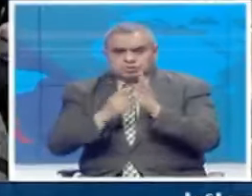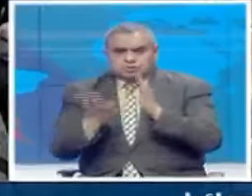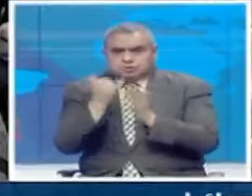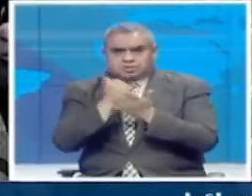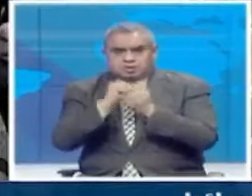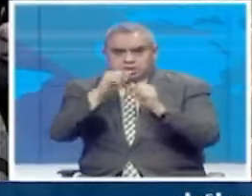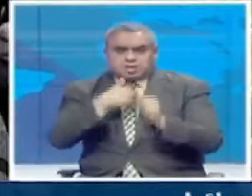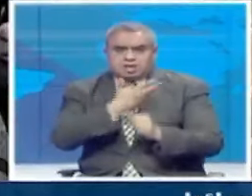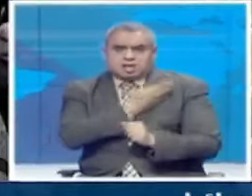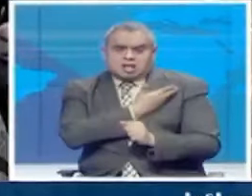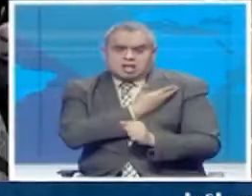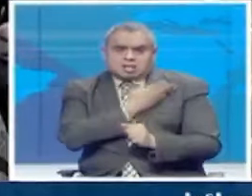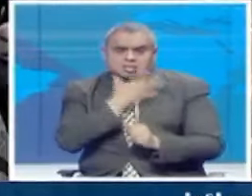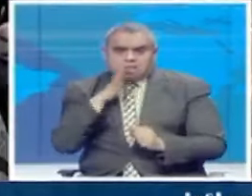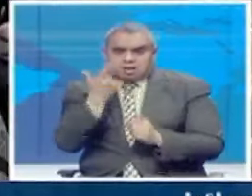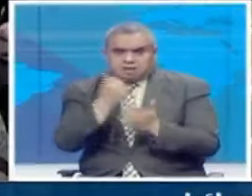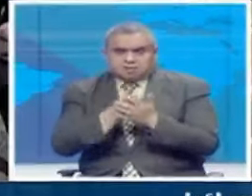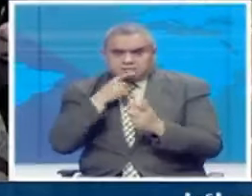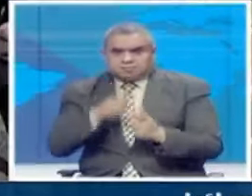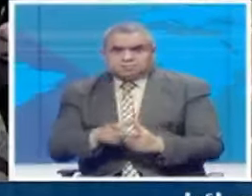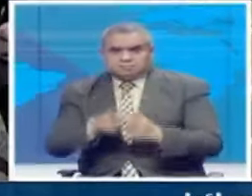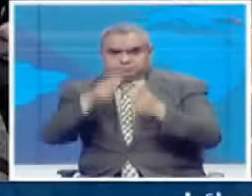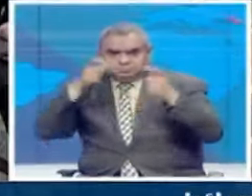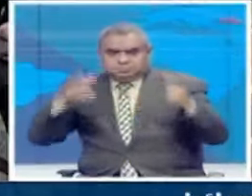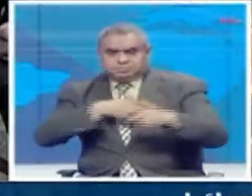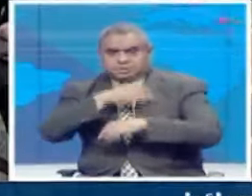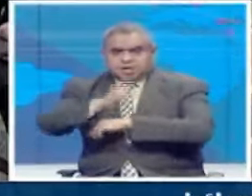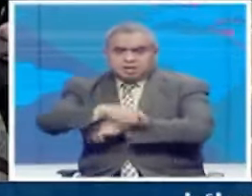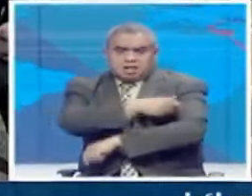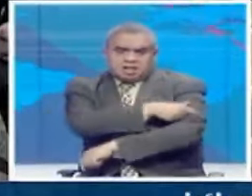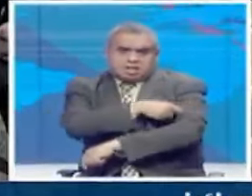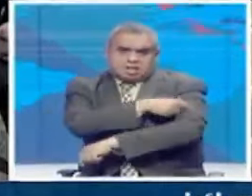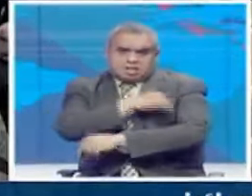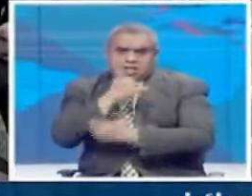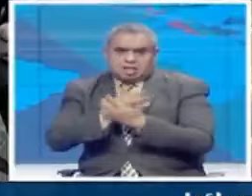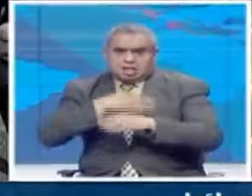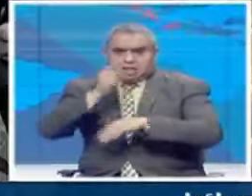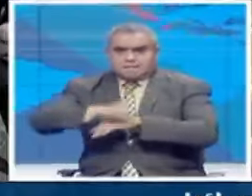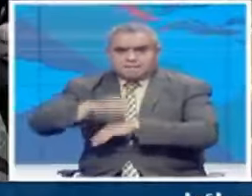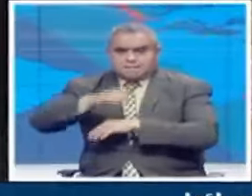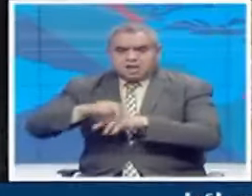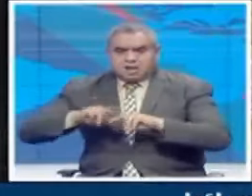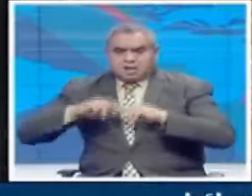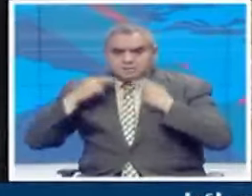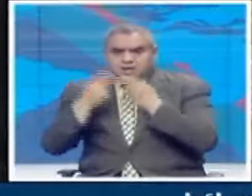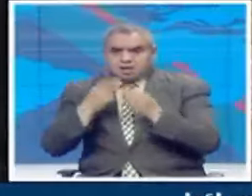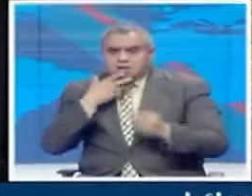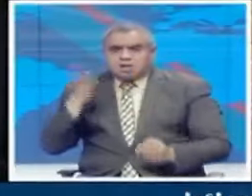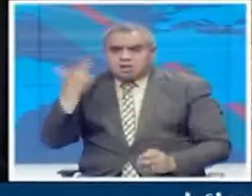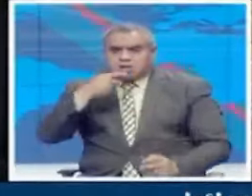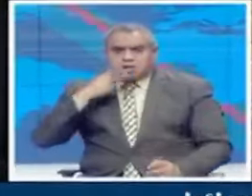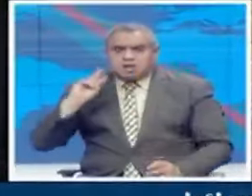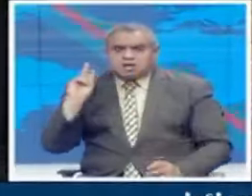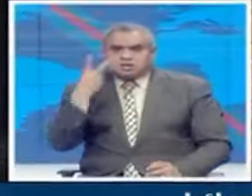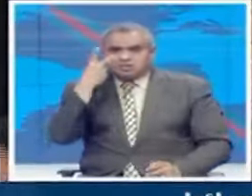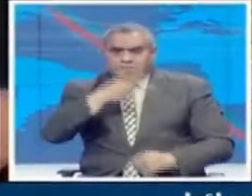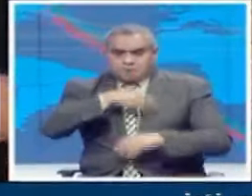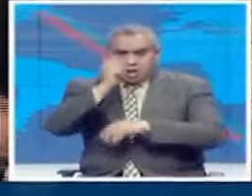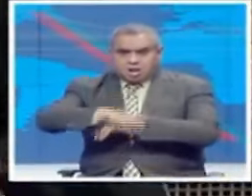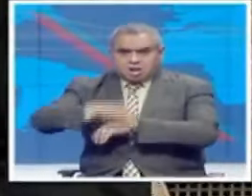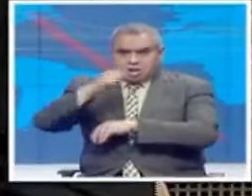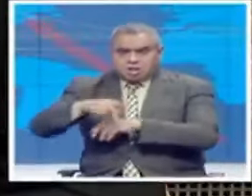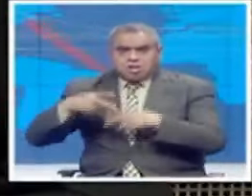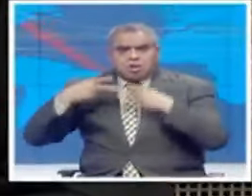غزة. أغلبية كبيرة من أعضاء لجنة محكمة العدل الدولية المكونة من 17 قاضيا